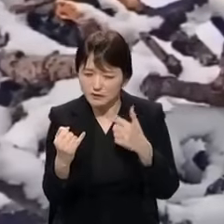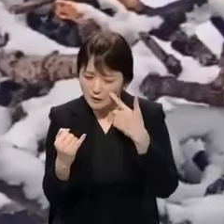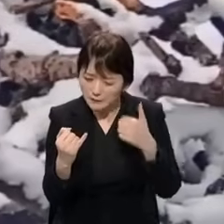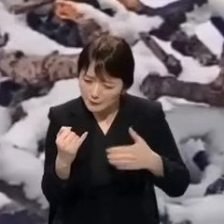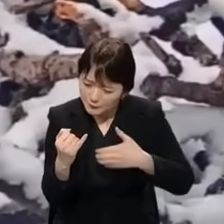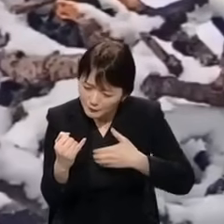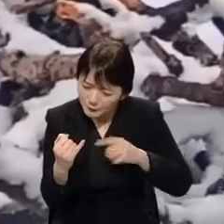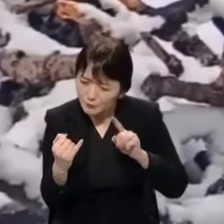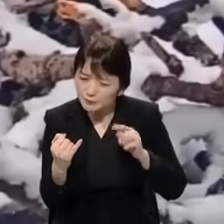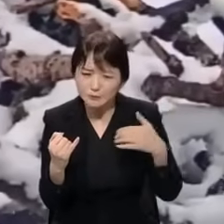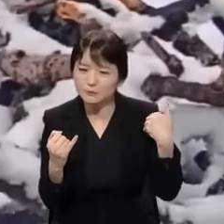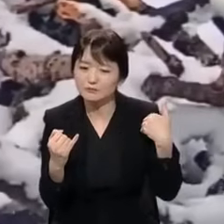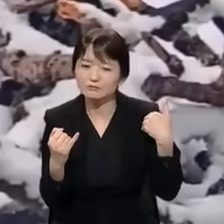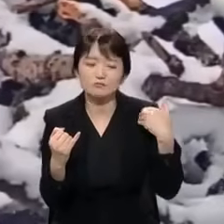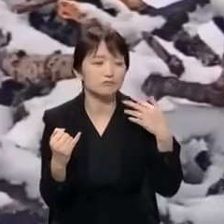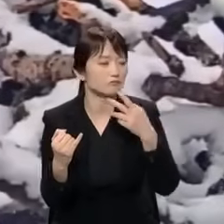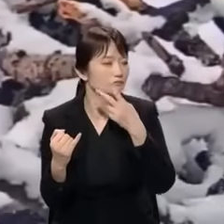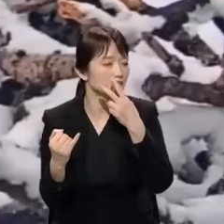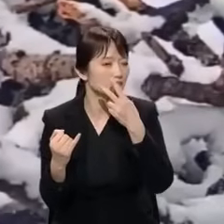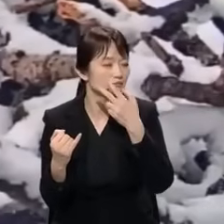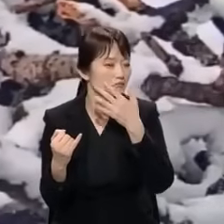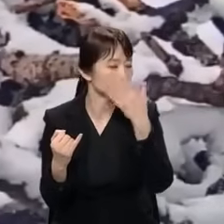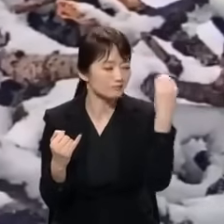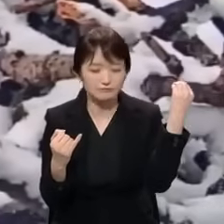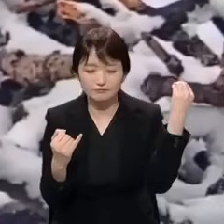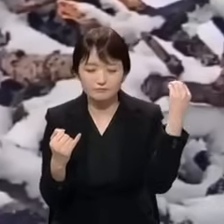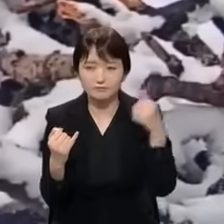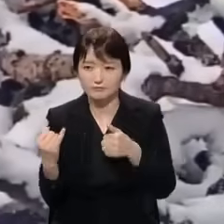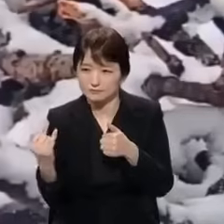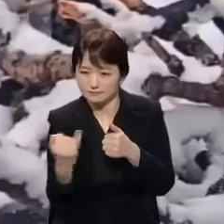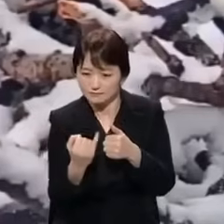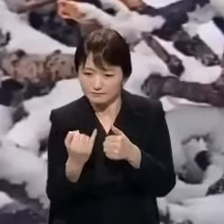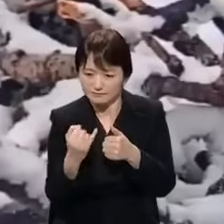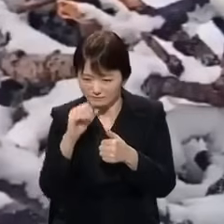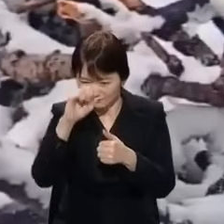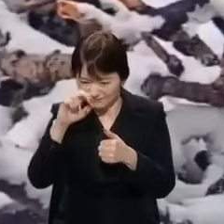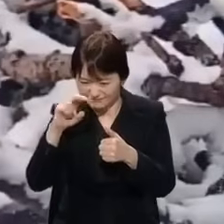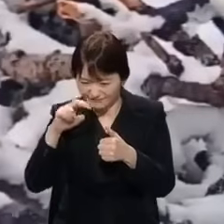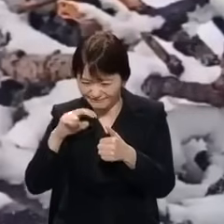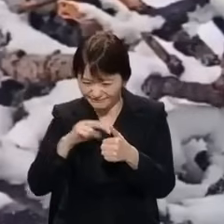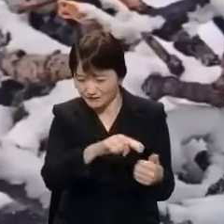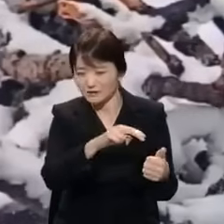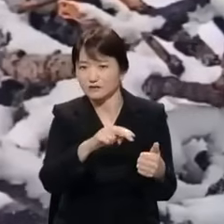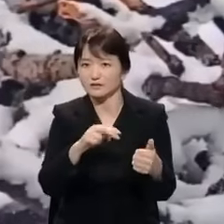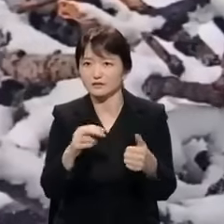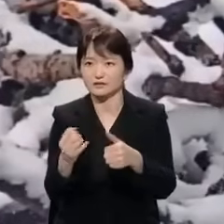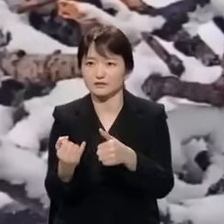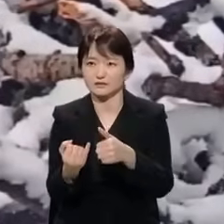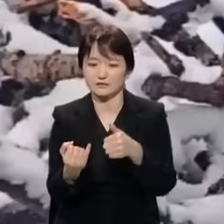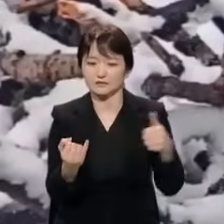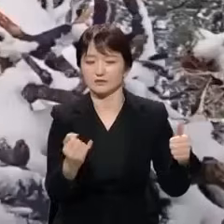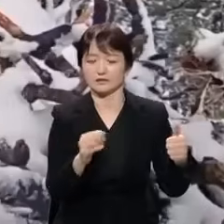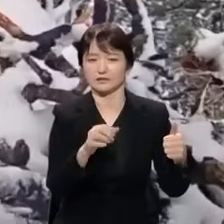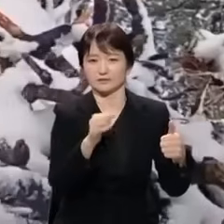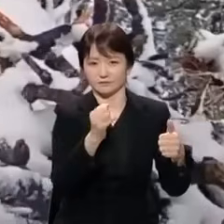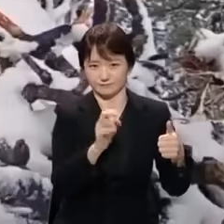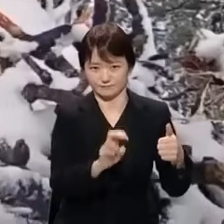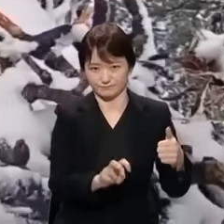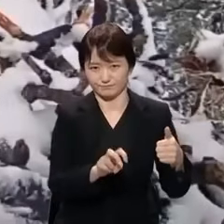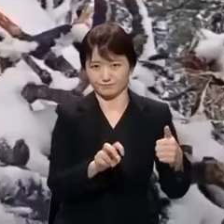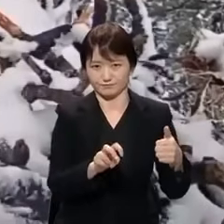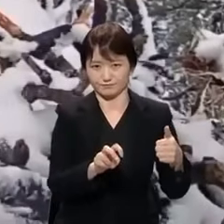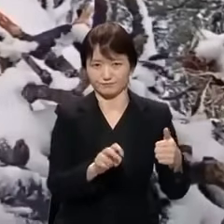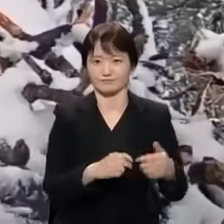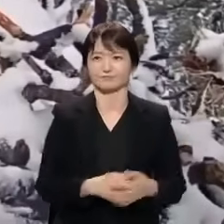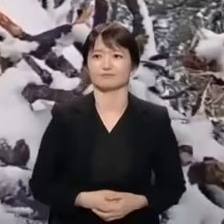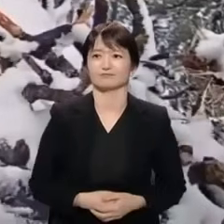걸까요? 남편은 못 본 채를 합니다. 아내는 점점 더 밀착해서 발톱으로 은근슬쩍 밀어내고 결국 남편을 둥지에서 밀어내는 데